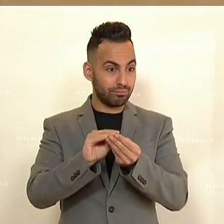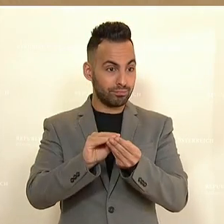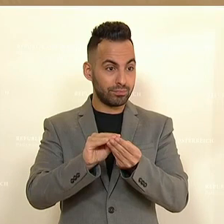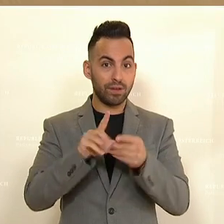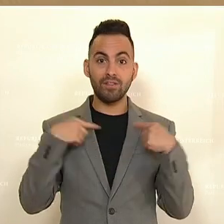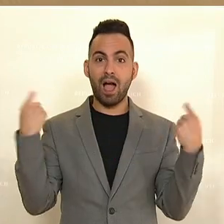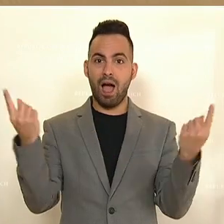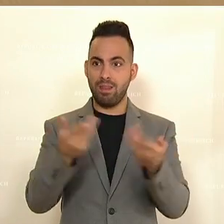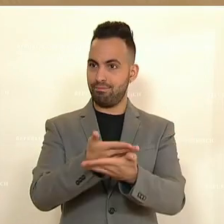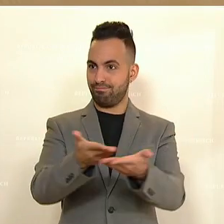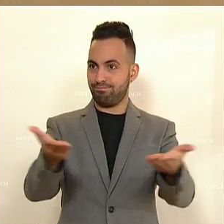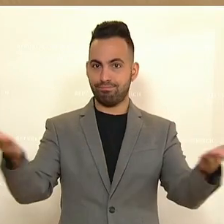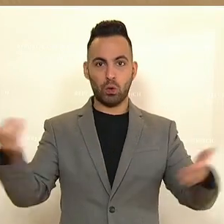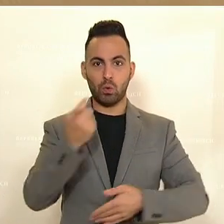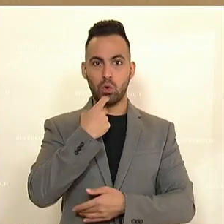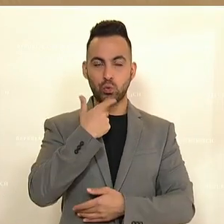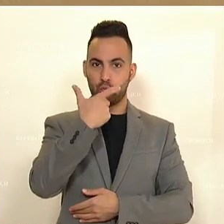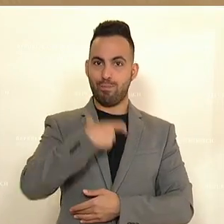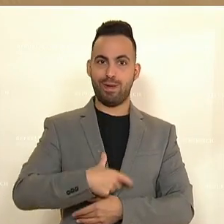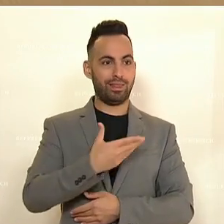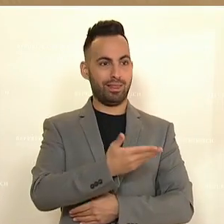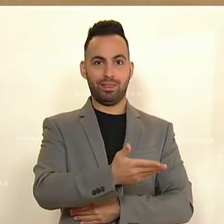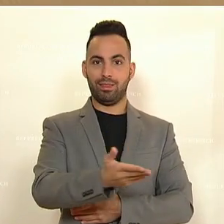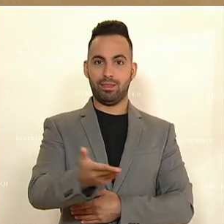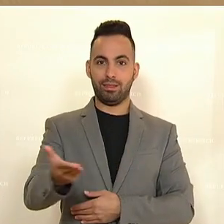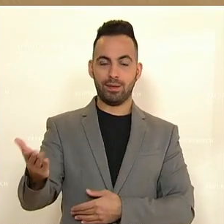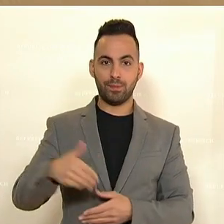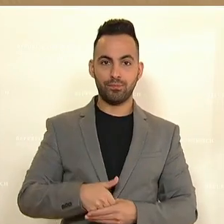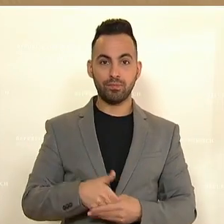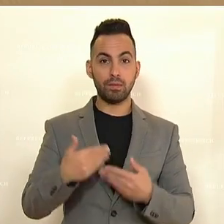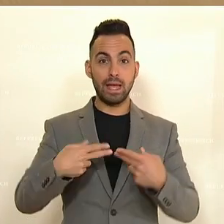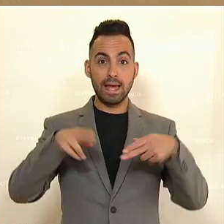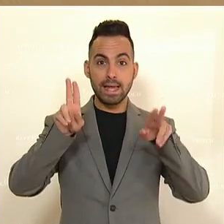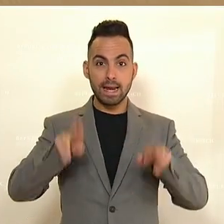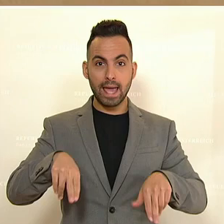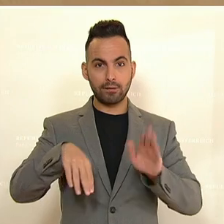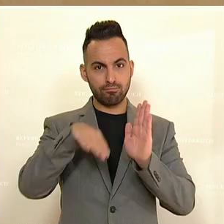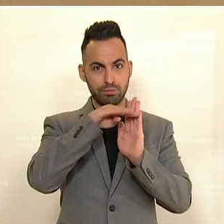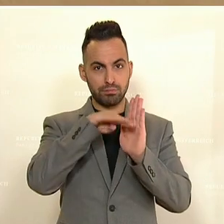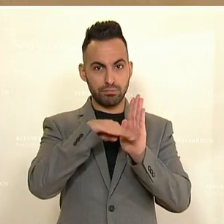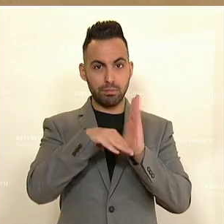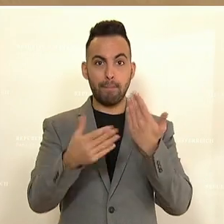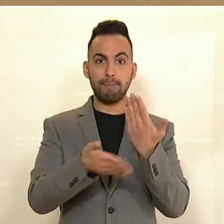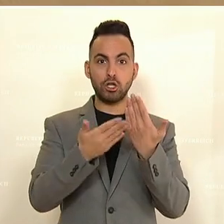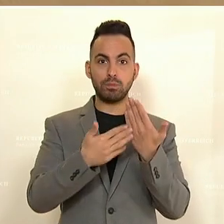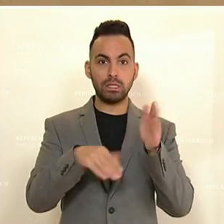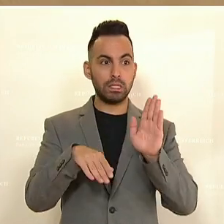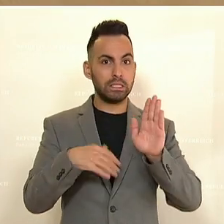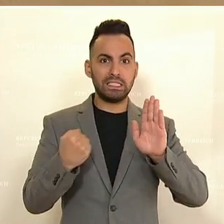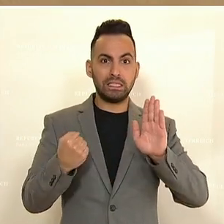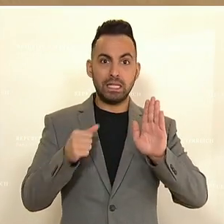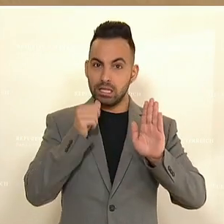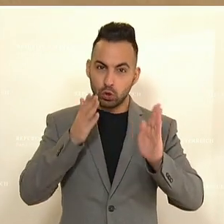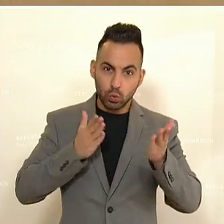sind wir alle Konsumenten und Konsumentinnen. Und wenn Rechte nicht durchgesetzt